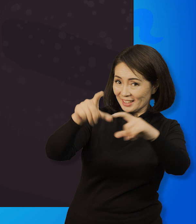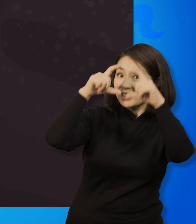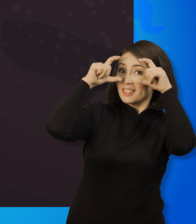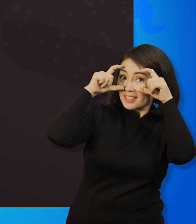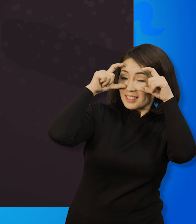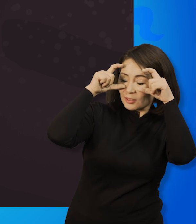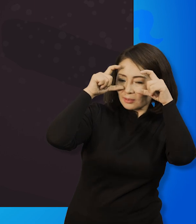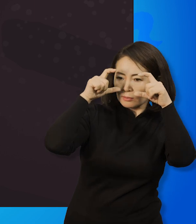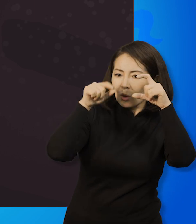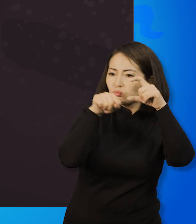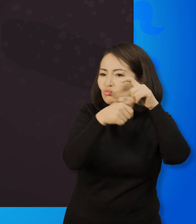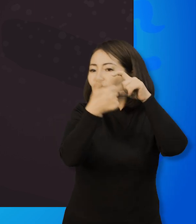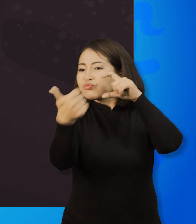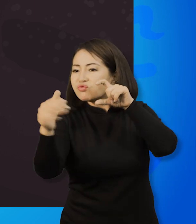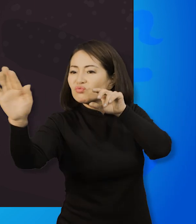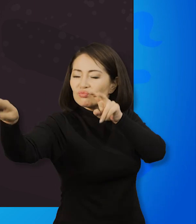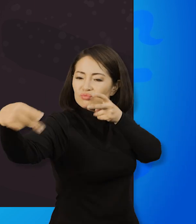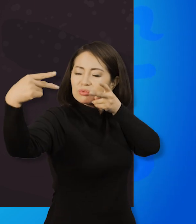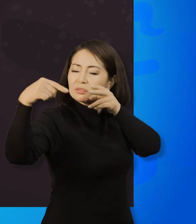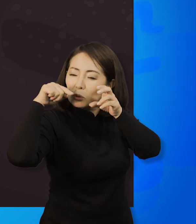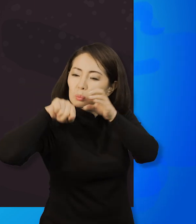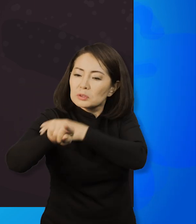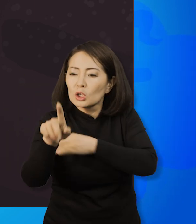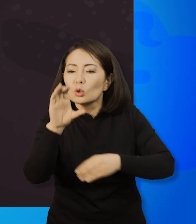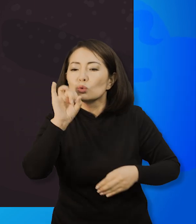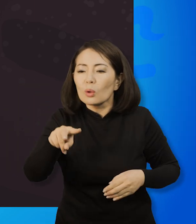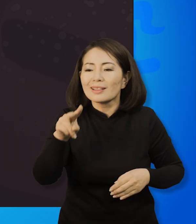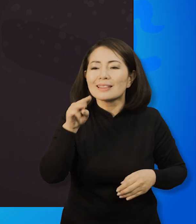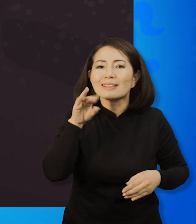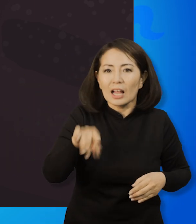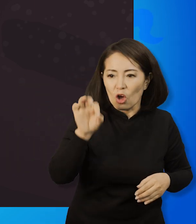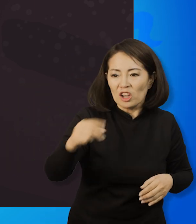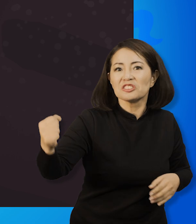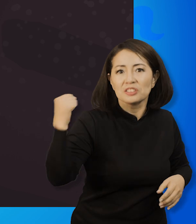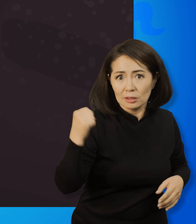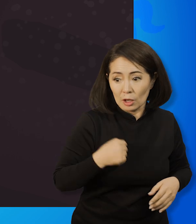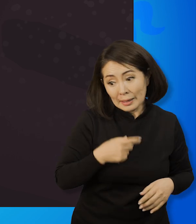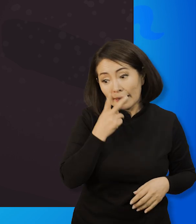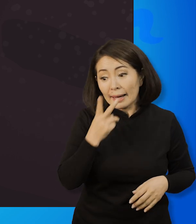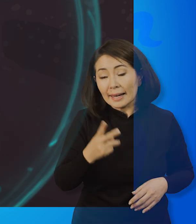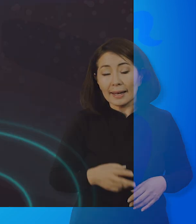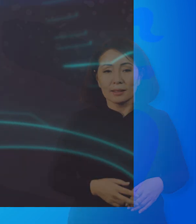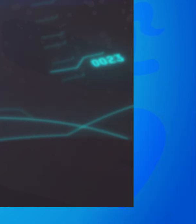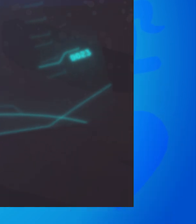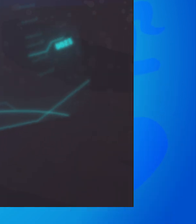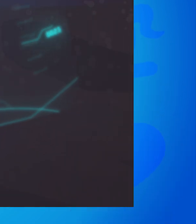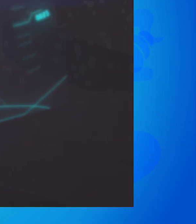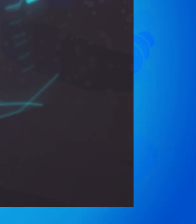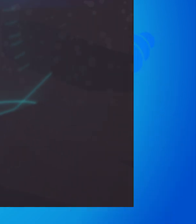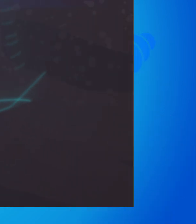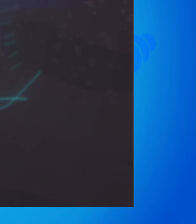Миний энэ хамгаалтын шил эсрэг талын сул талыг олж чаддаг. Одоо харж байгаарай.